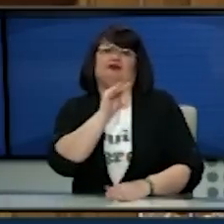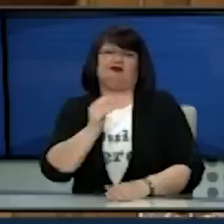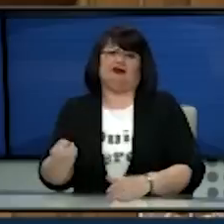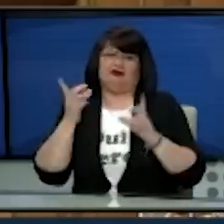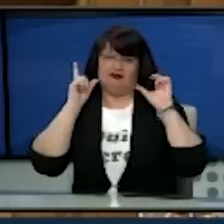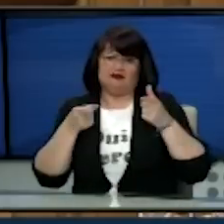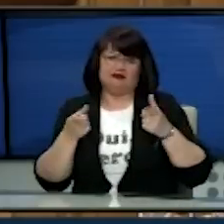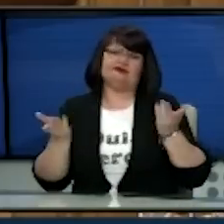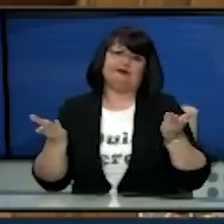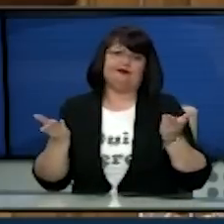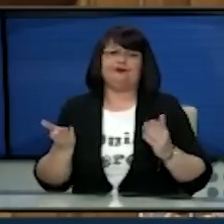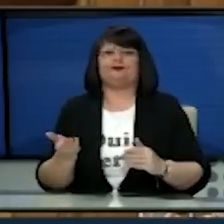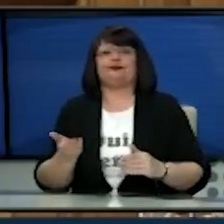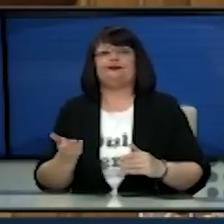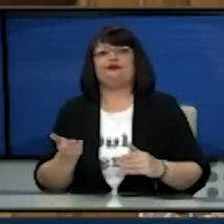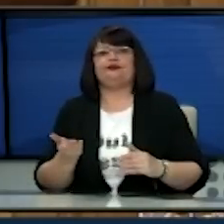κυβέρνησης, παρόλα αυτά